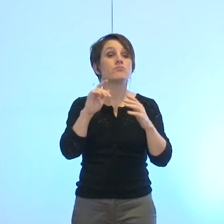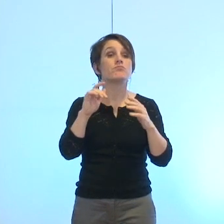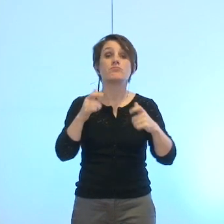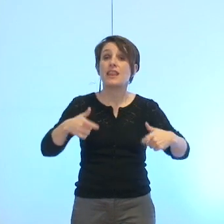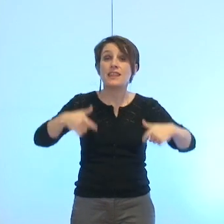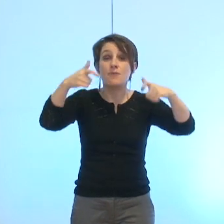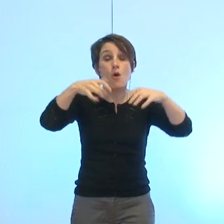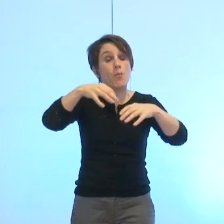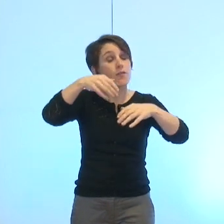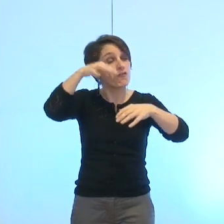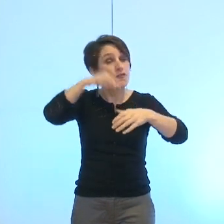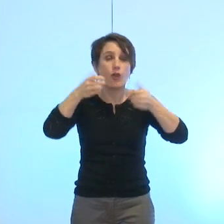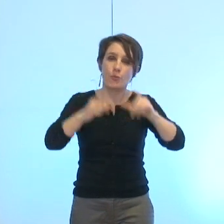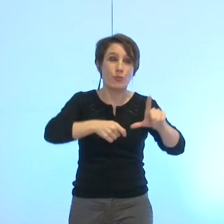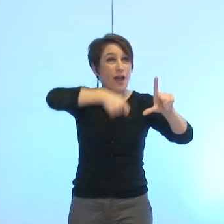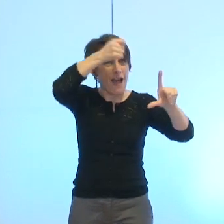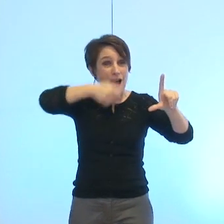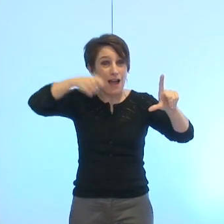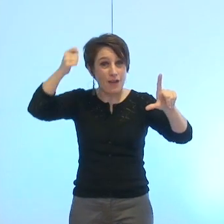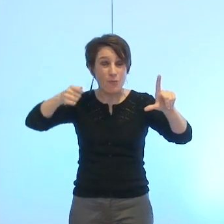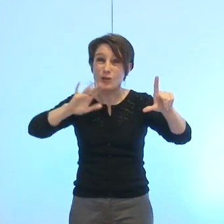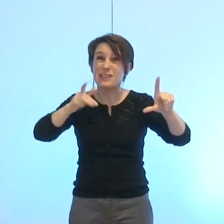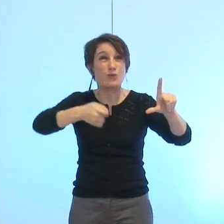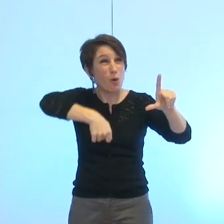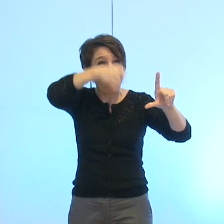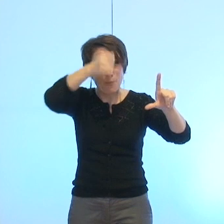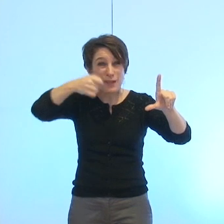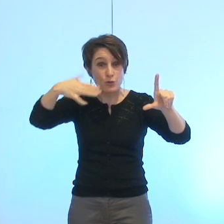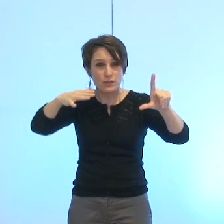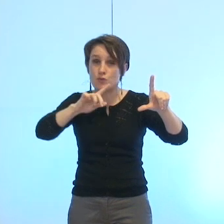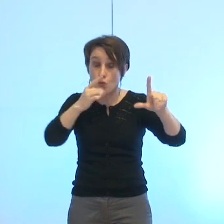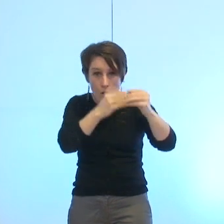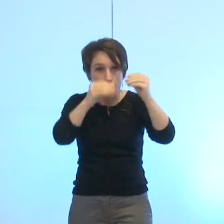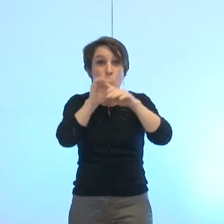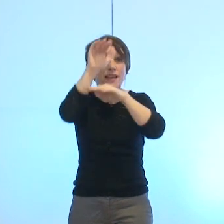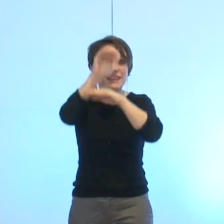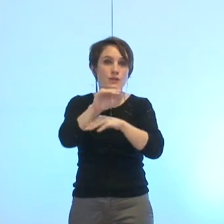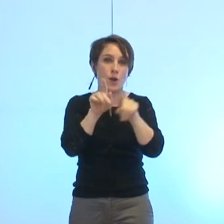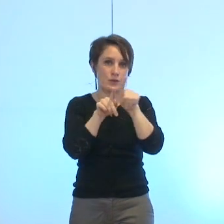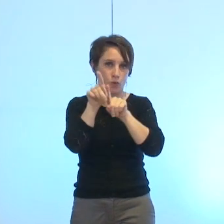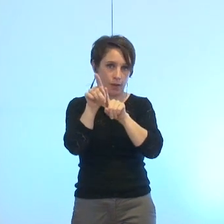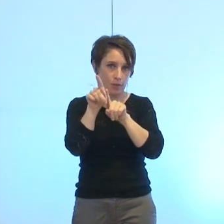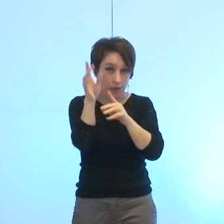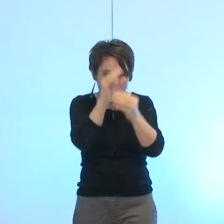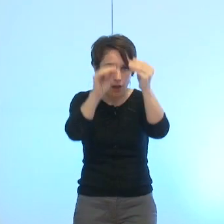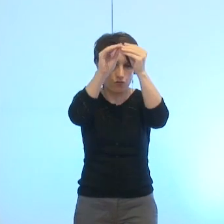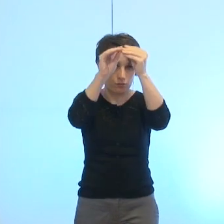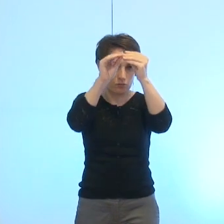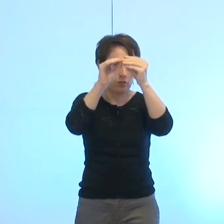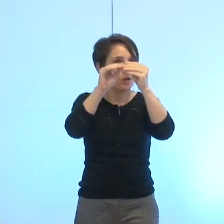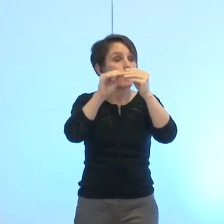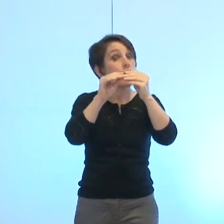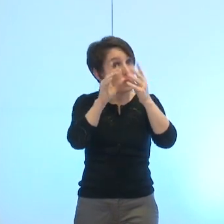rester là mais pour penser à l'isol TH et même plus c'est ce que je vais exprimer en deux